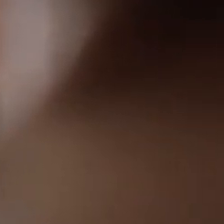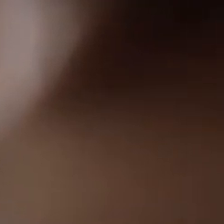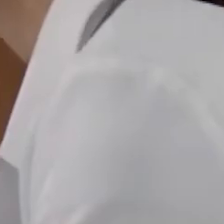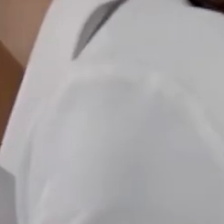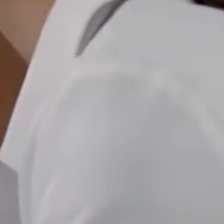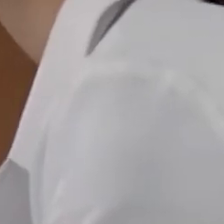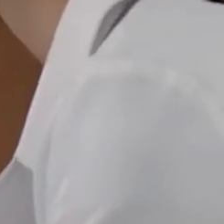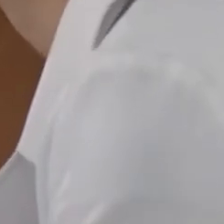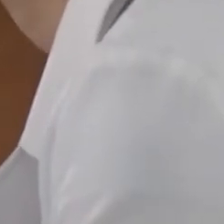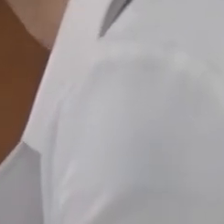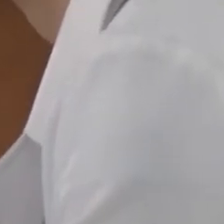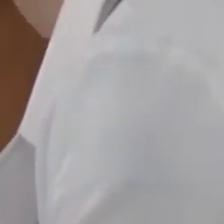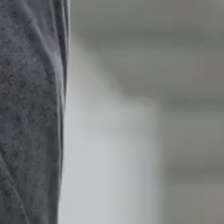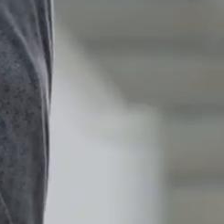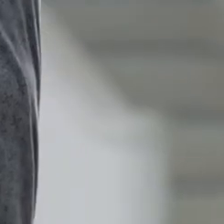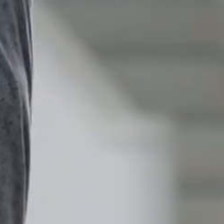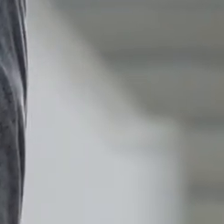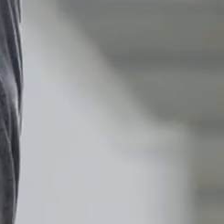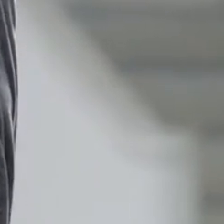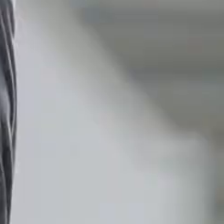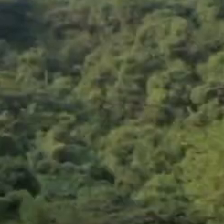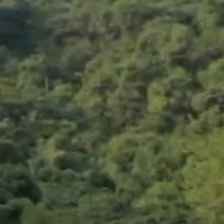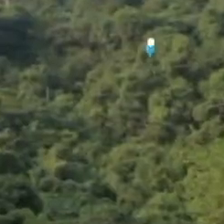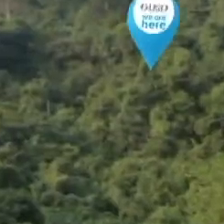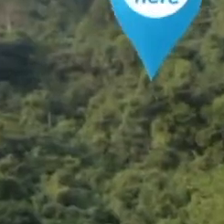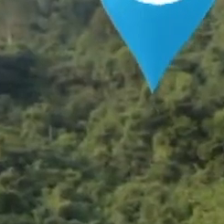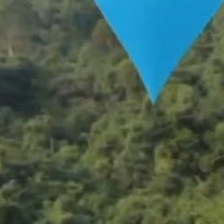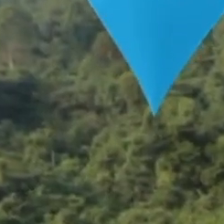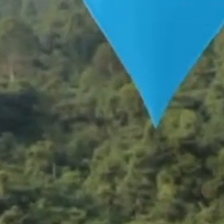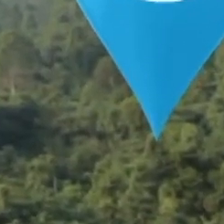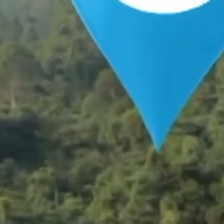USO ภารกิจการจัดให้มีบริการโทรคมนาคมพื้นฐานโดยทั่วถึ